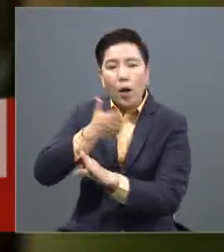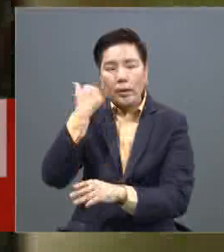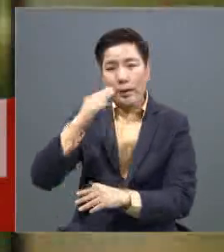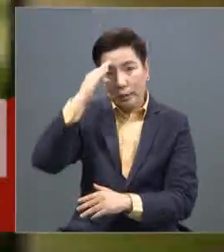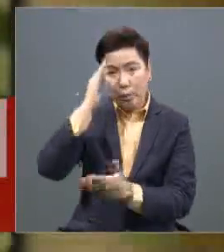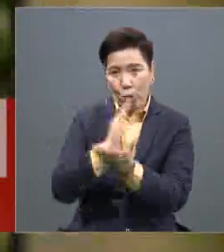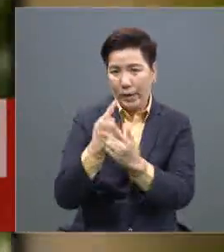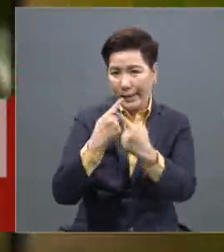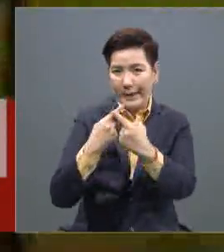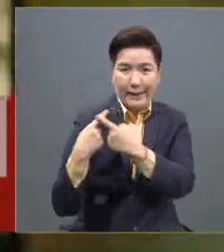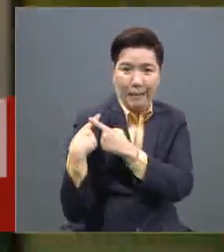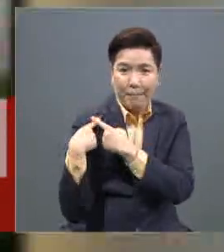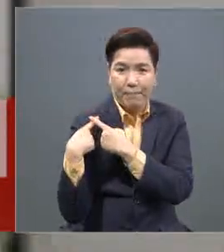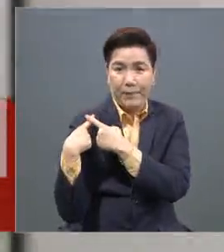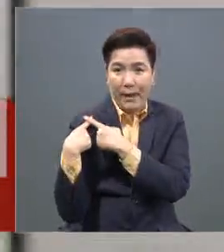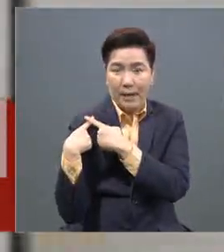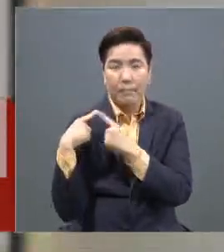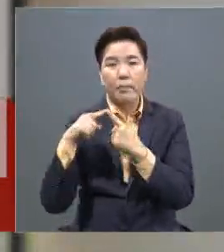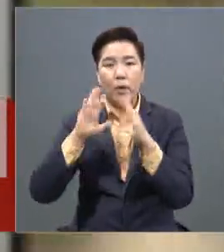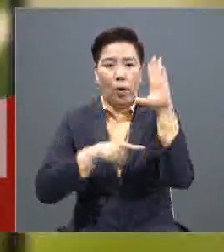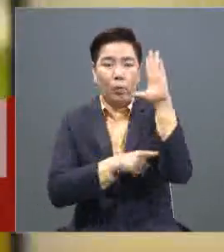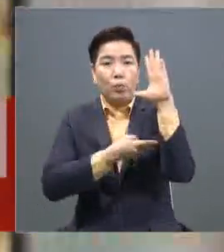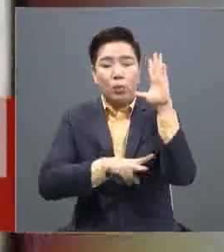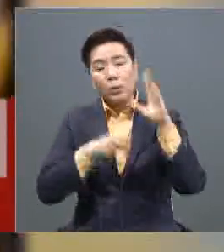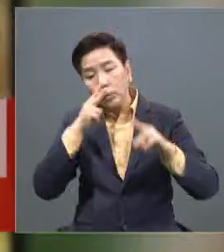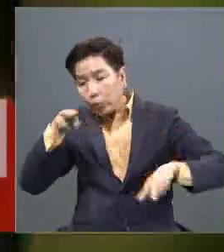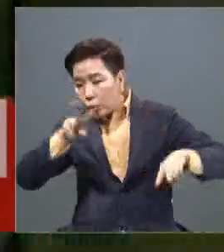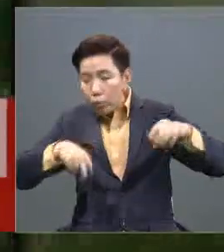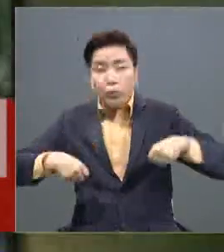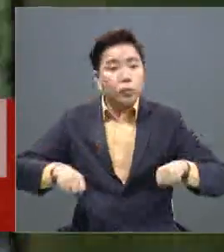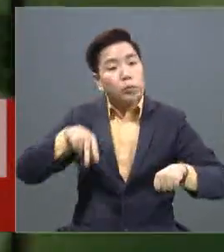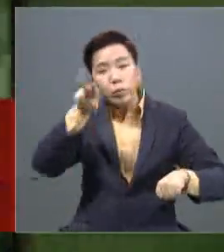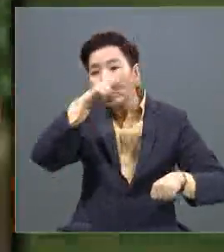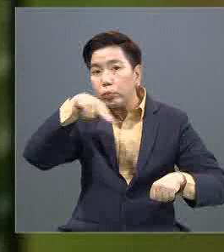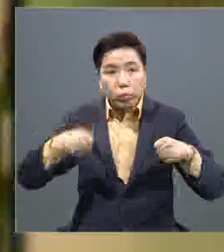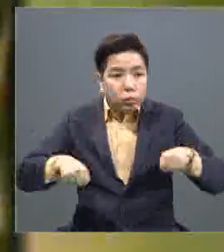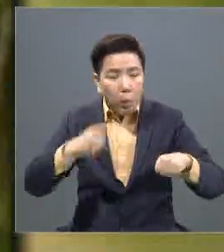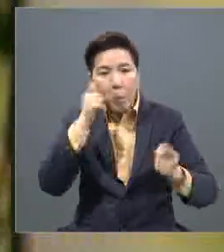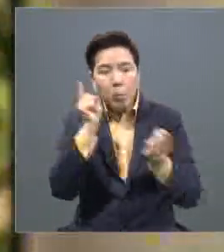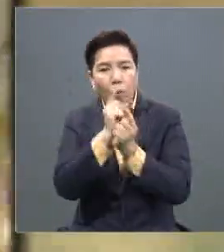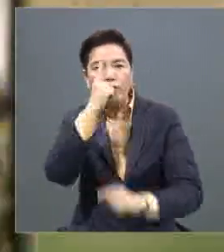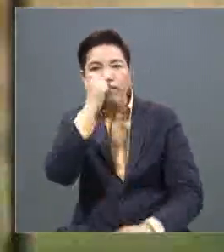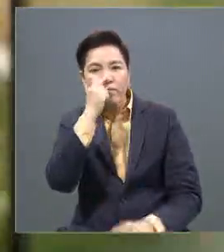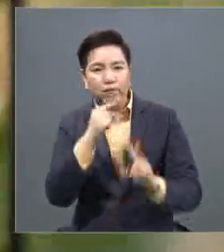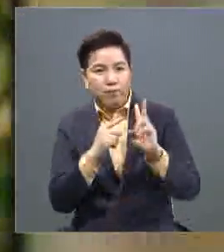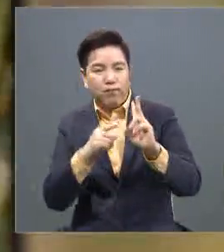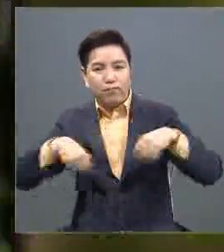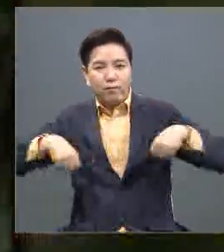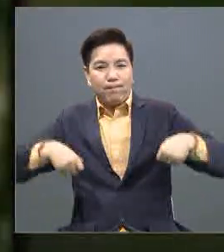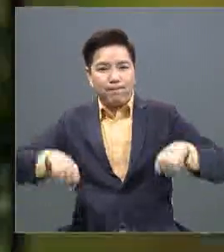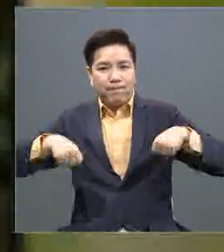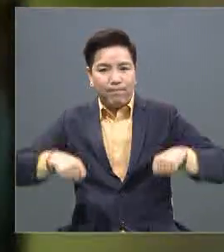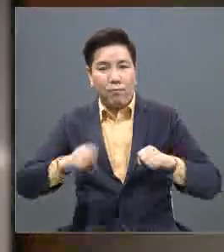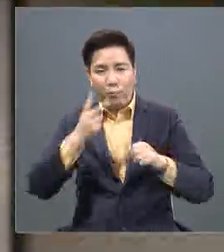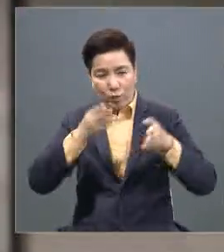มศักดิ์หนูเอียดผบ.หมู่สภ.ฉลองค่ะตรวจพื้นที่บริเวณถนนเจ้าฟ้าตะวันออกนะคะก็ไปพบชายชาวต่างชาติเนี่ยขี่รถจักรยานยน